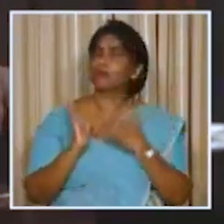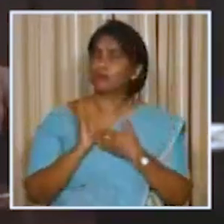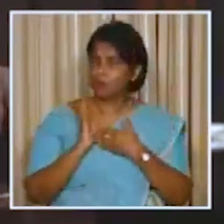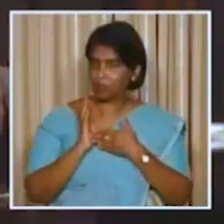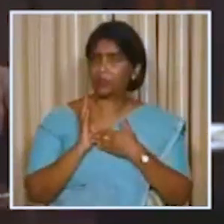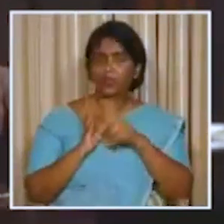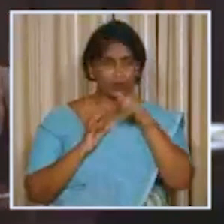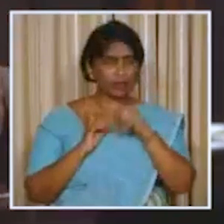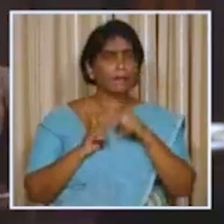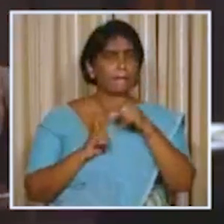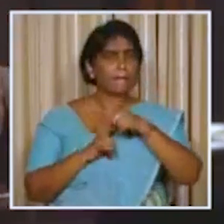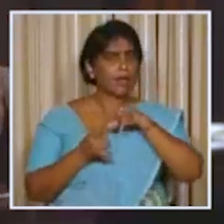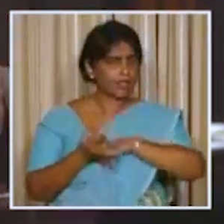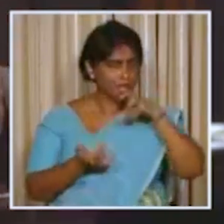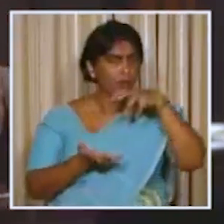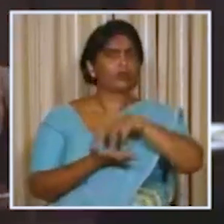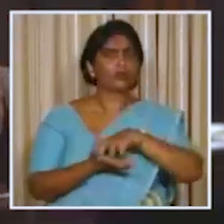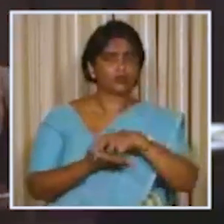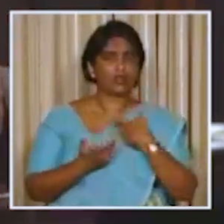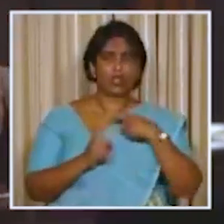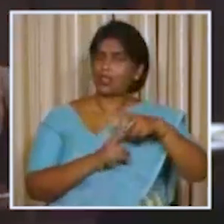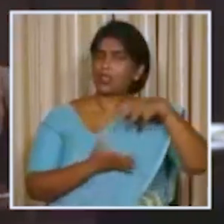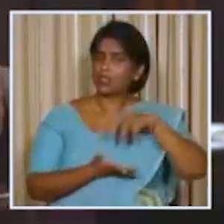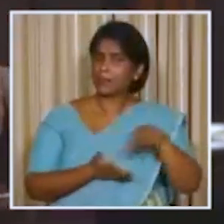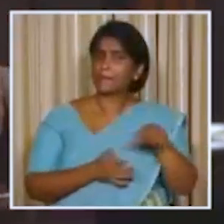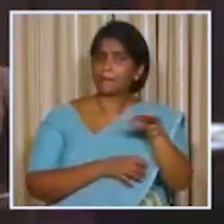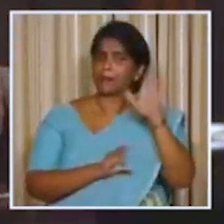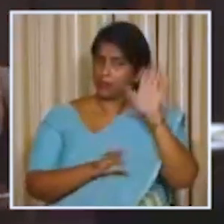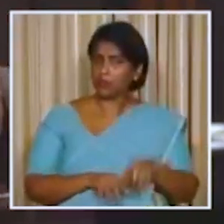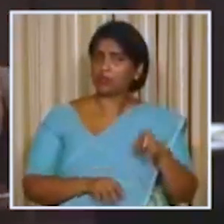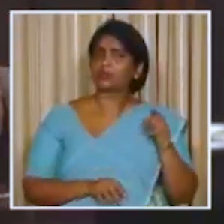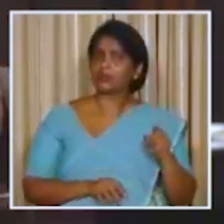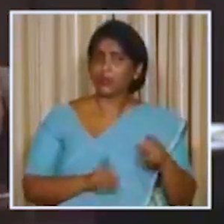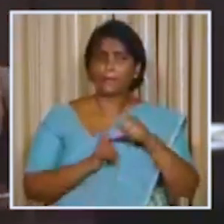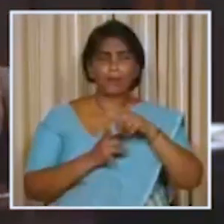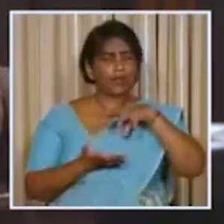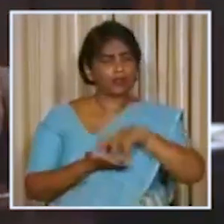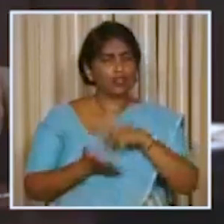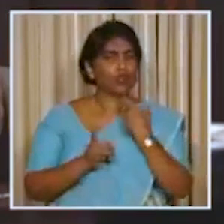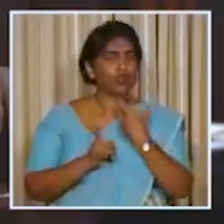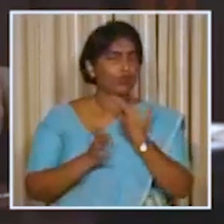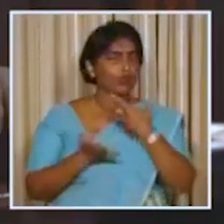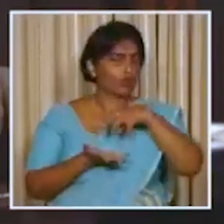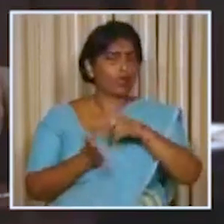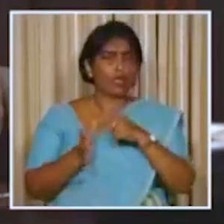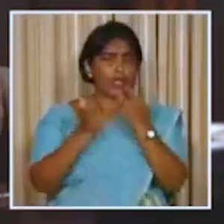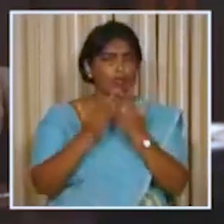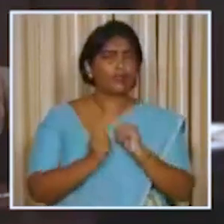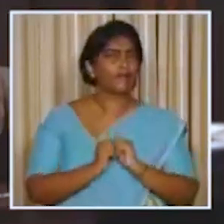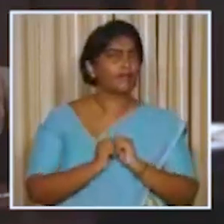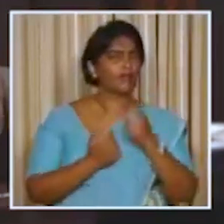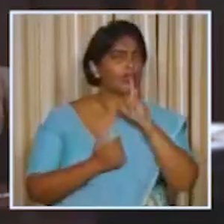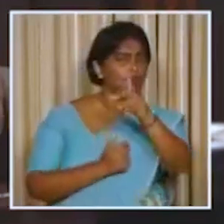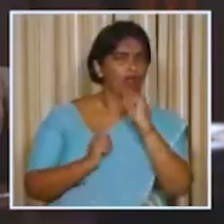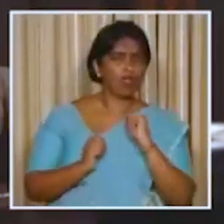செயலகம், உங்களுடைய மாவட்டத்திலே எங்களுடைய பிரதேசத்திலே இருக்கும் ஒரு பிரதேச செயலகத்துக்கு ஒரு கணக்காளர் இல்லாமட்டால் அது தேவையில்லாத ஒரு விடயம் நீங்கள்